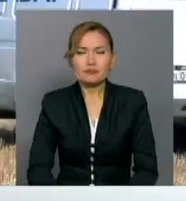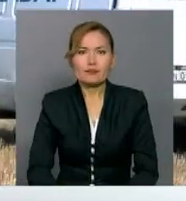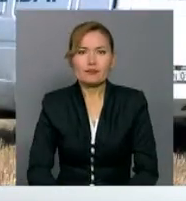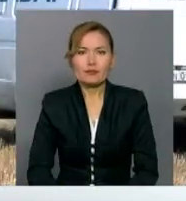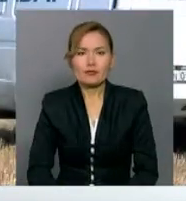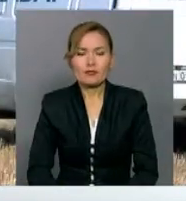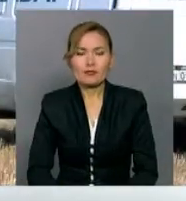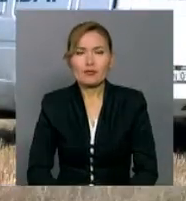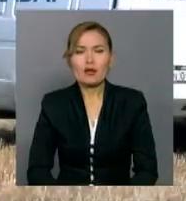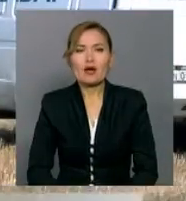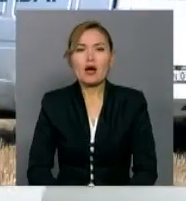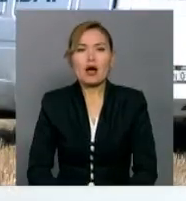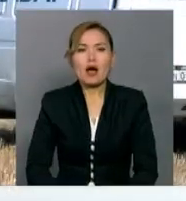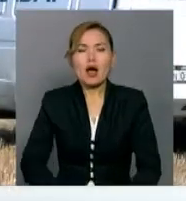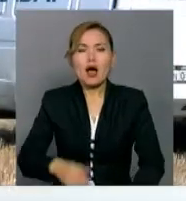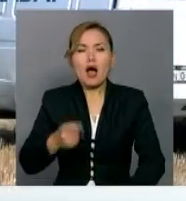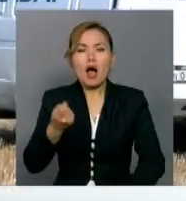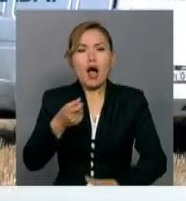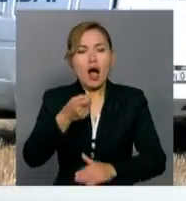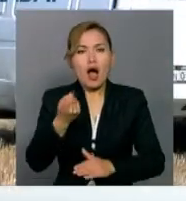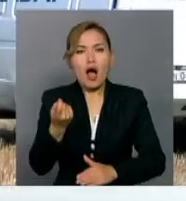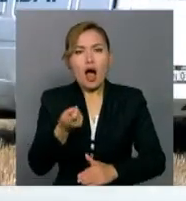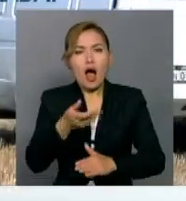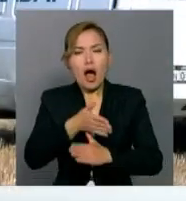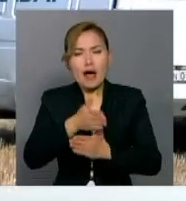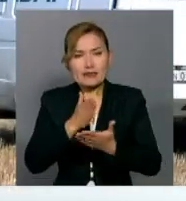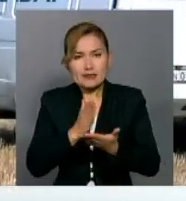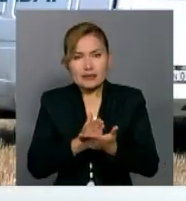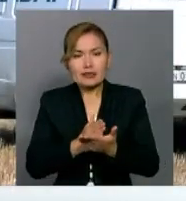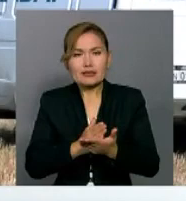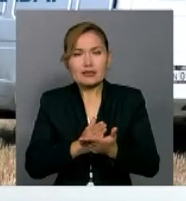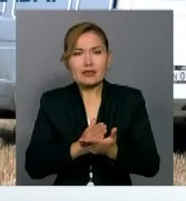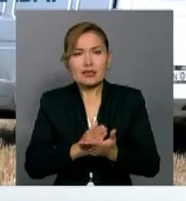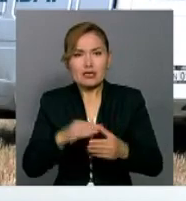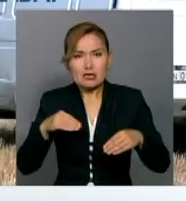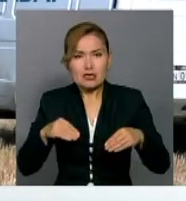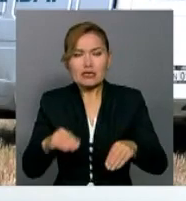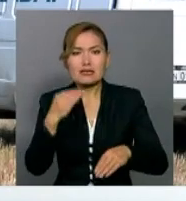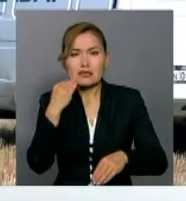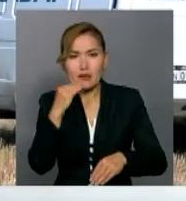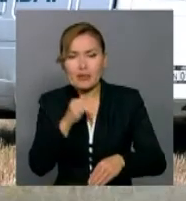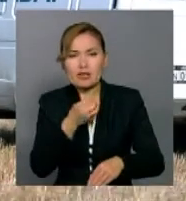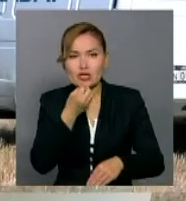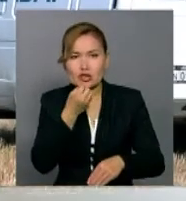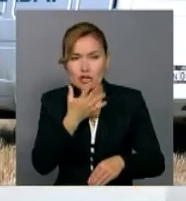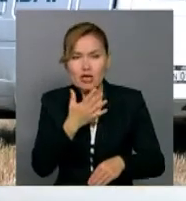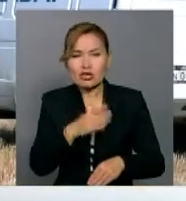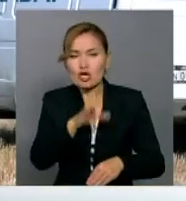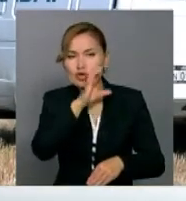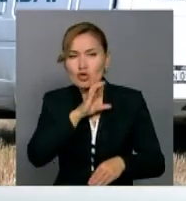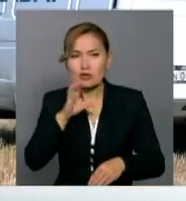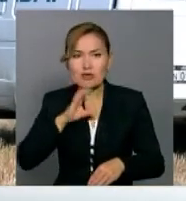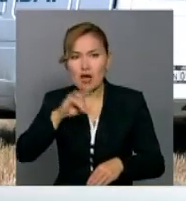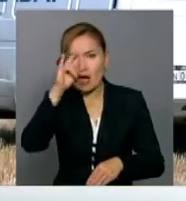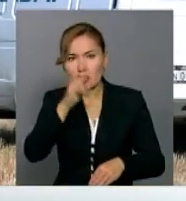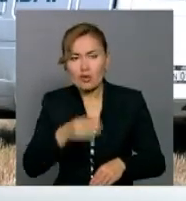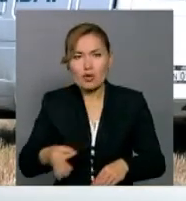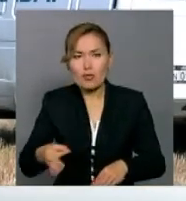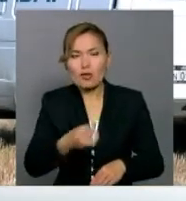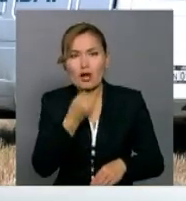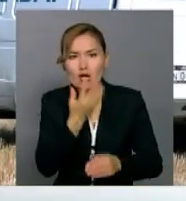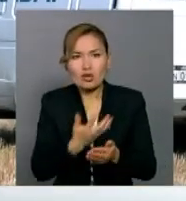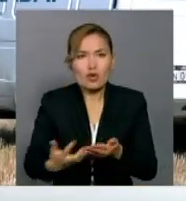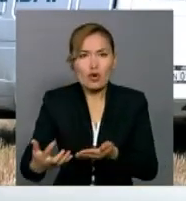Астықтың да сапасы да көлемі де жақсы. Солтүстік Қазақстан жерінде биыл астық жақсы шығып болды. Енді ауыл шаруашылық